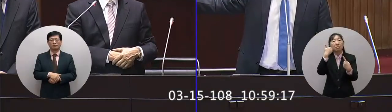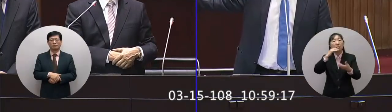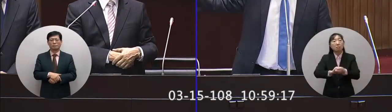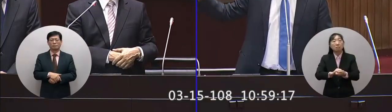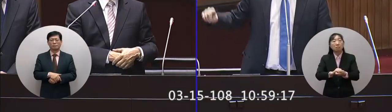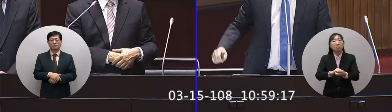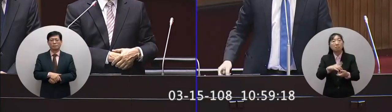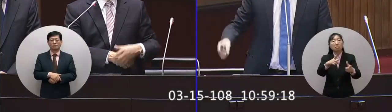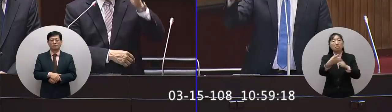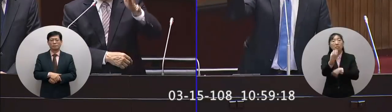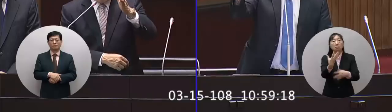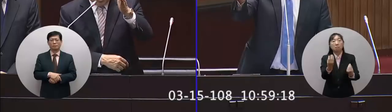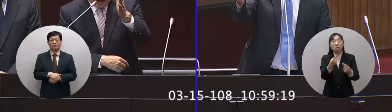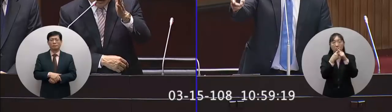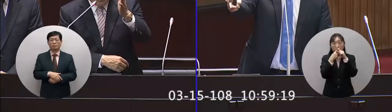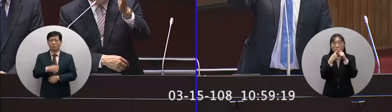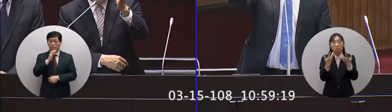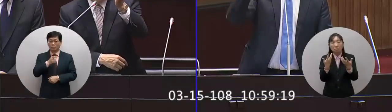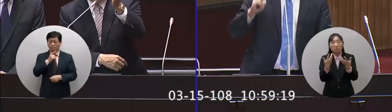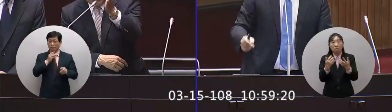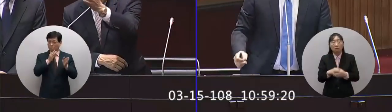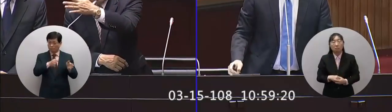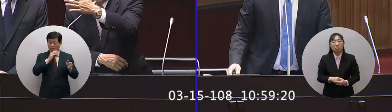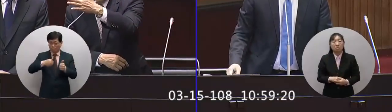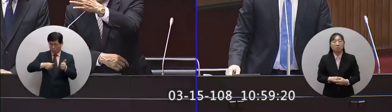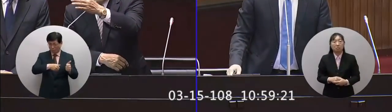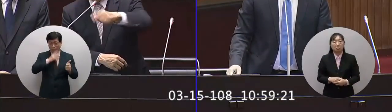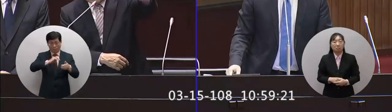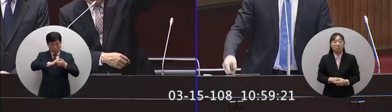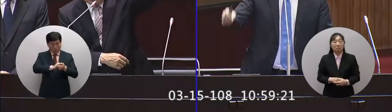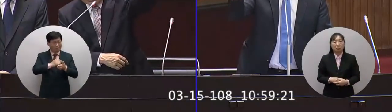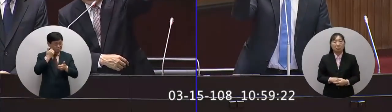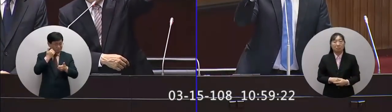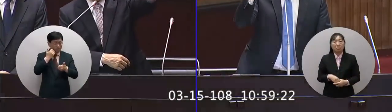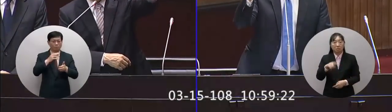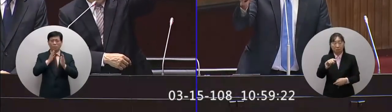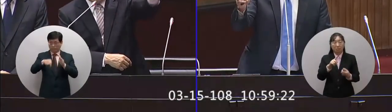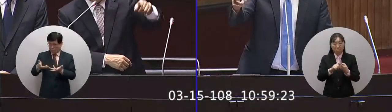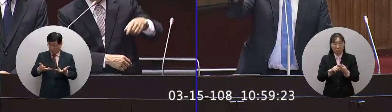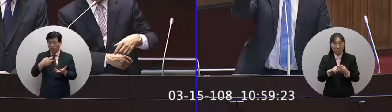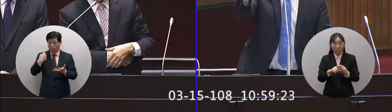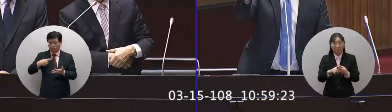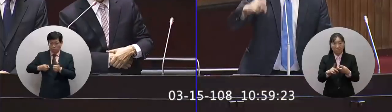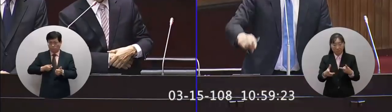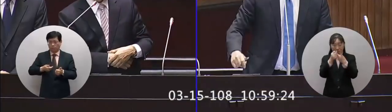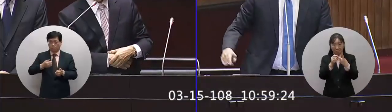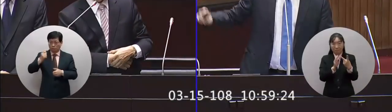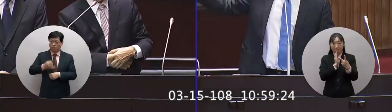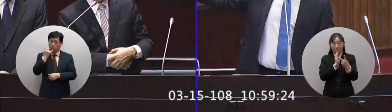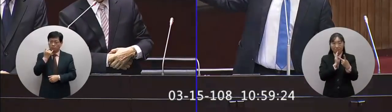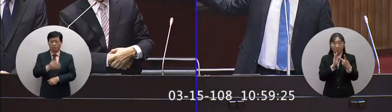定？不愿意回答我。 那是 对， 那是追究决定责了。现在是这个案，这个案。 第二